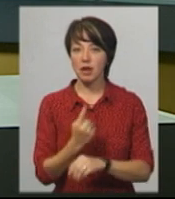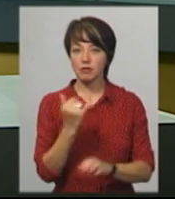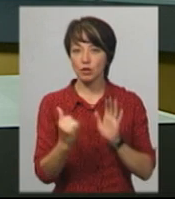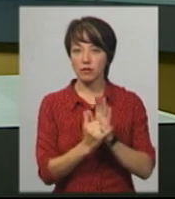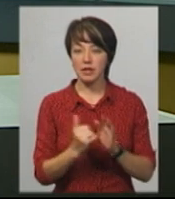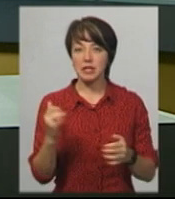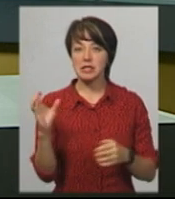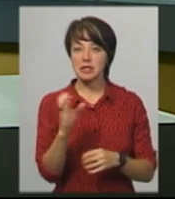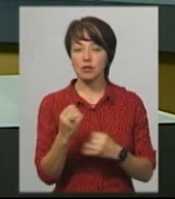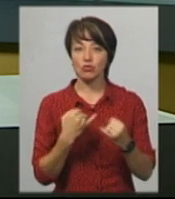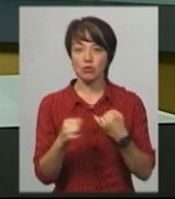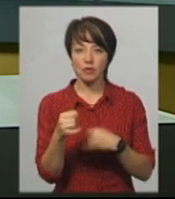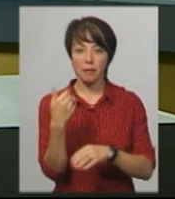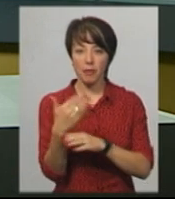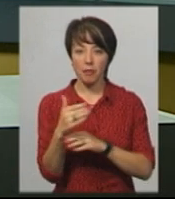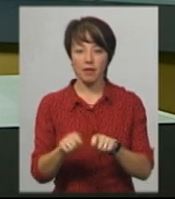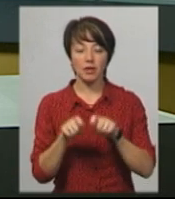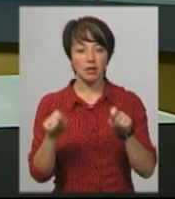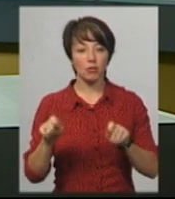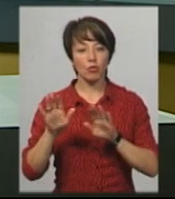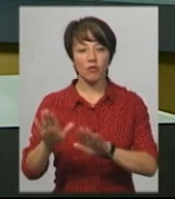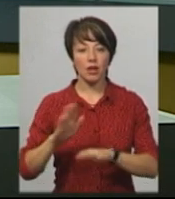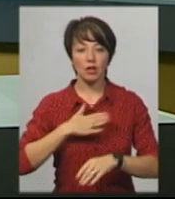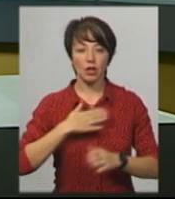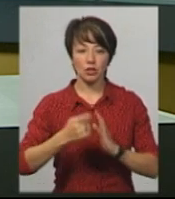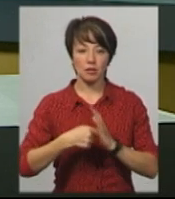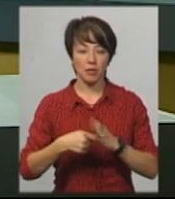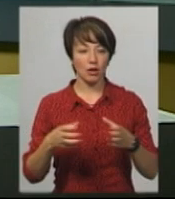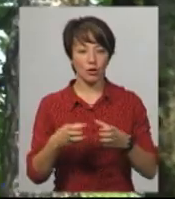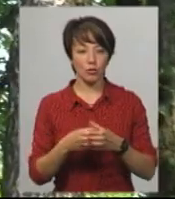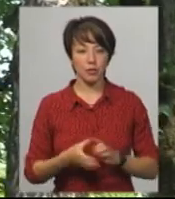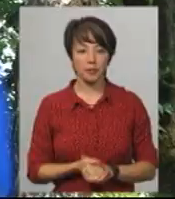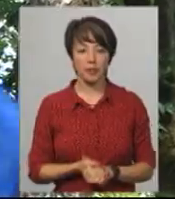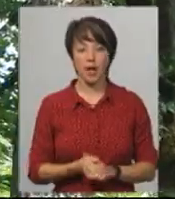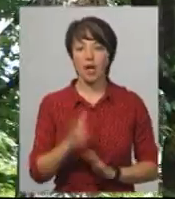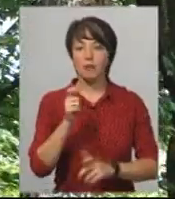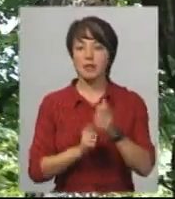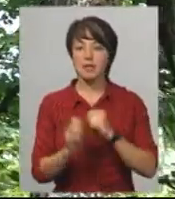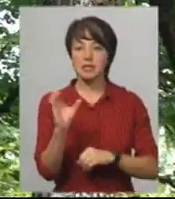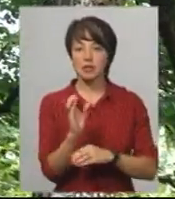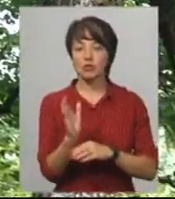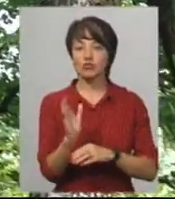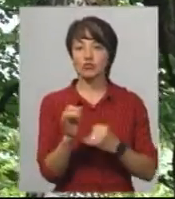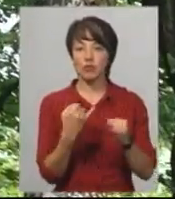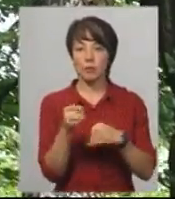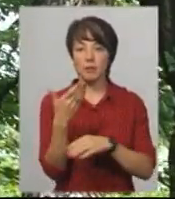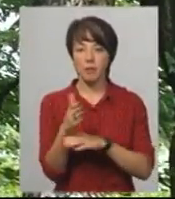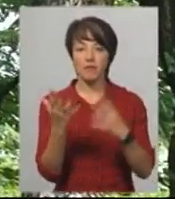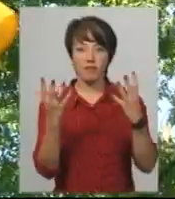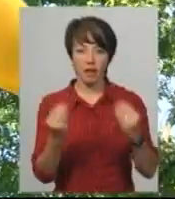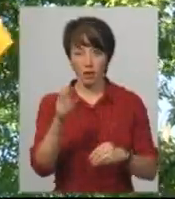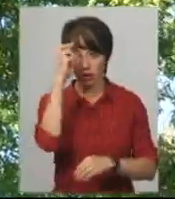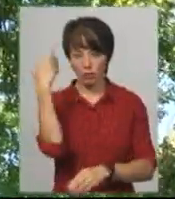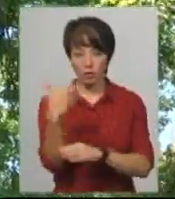встановили синьо-жовтий стяг. На відкритті побувала наша знімальна група. Підняли синьо-жовтий стяг символічно у день державного